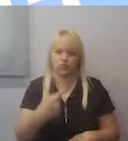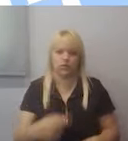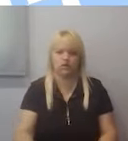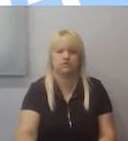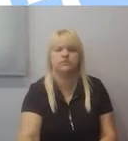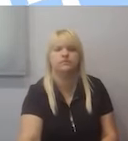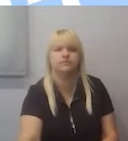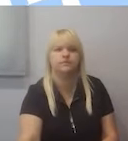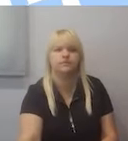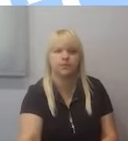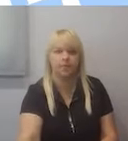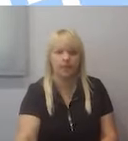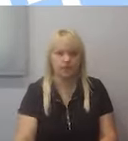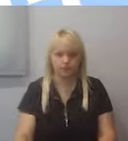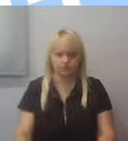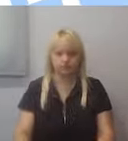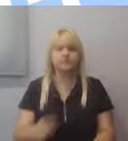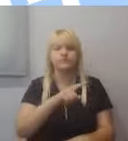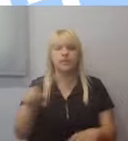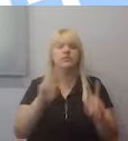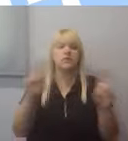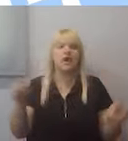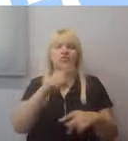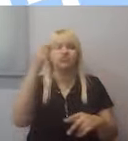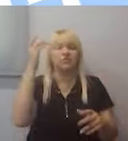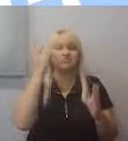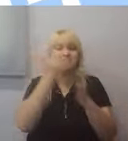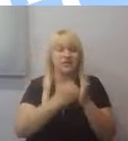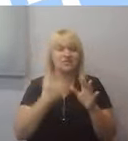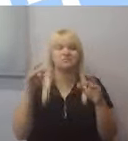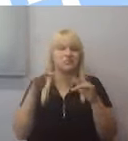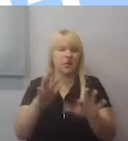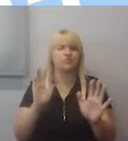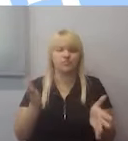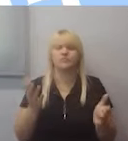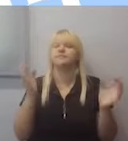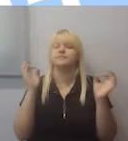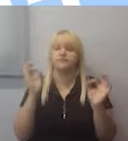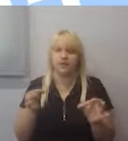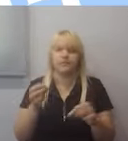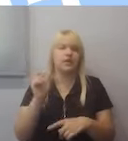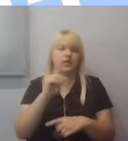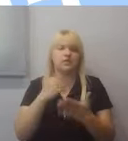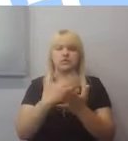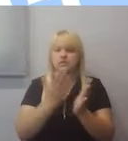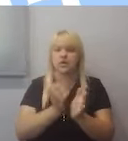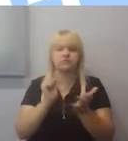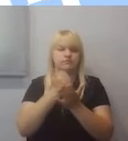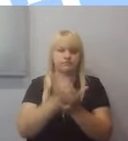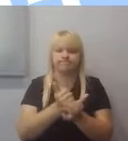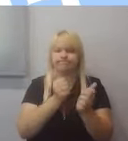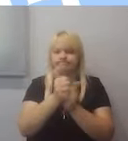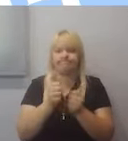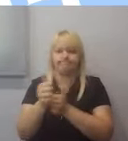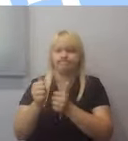tas kā šie principi strādās jā ir sadalīts prioritātes pacientiem un